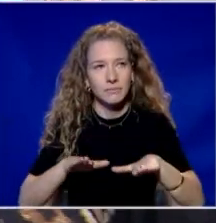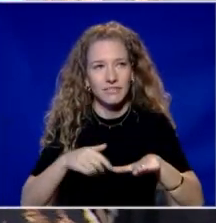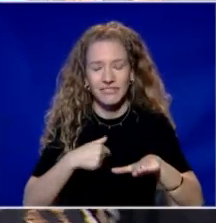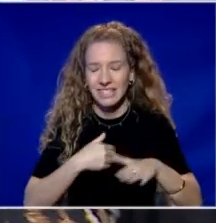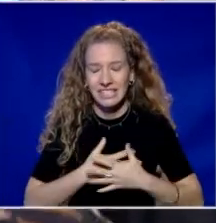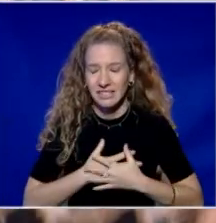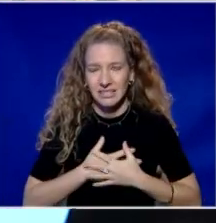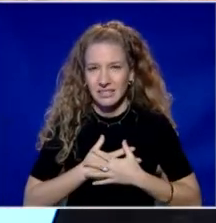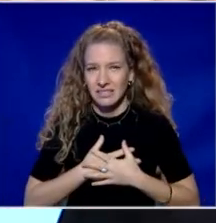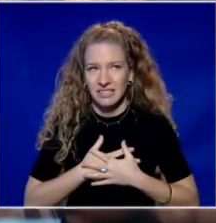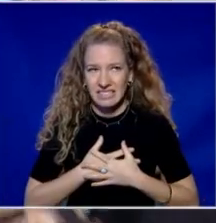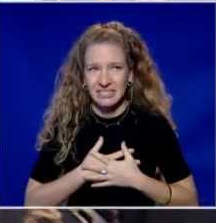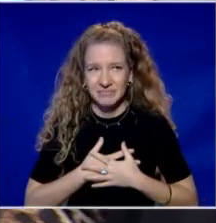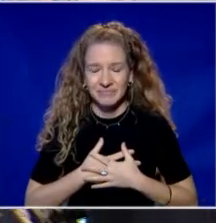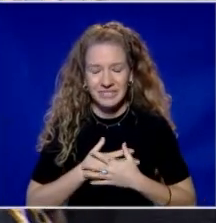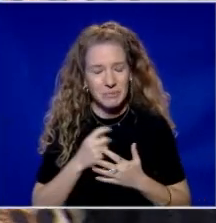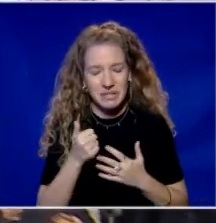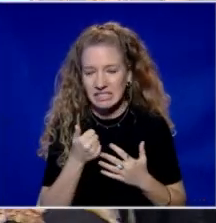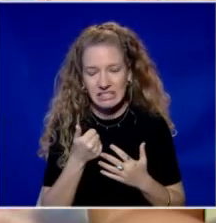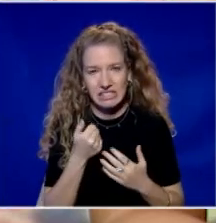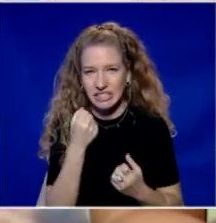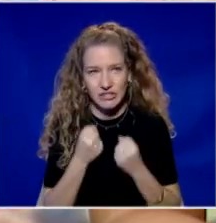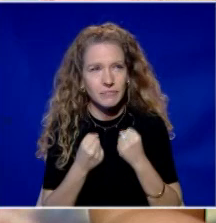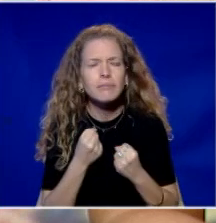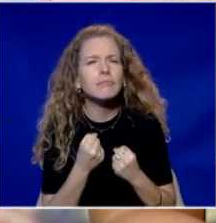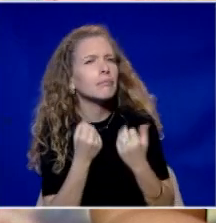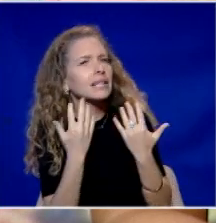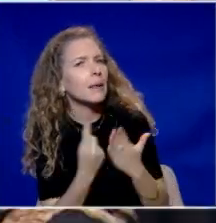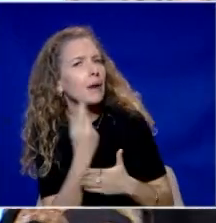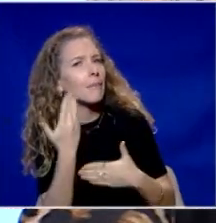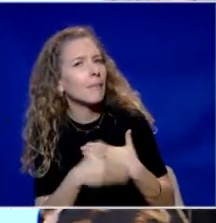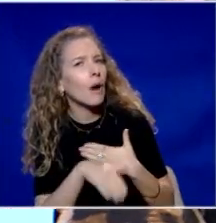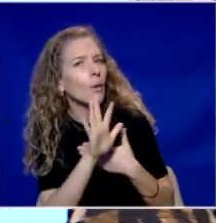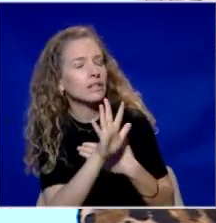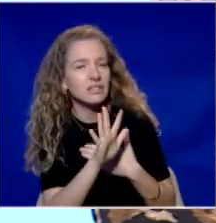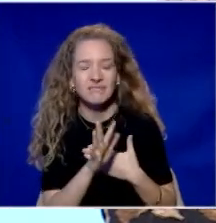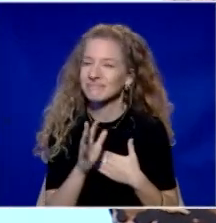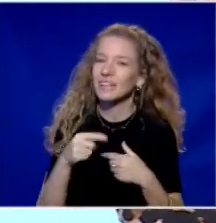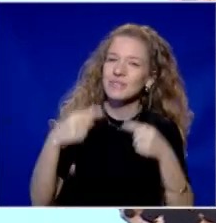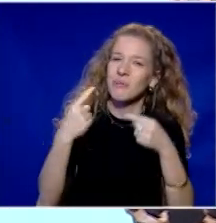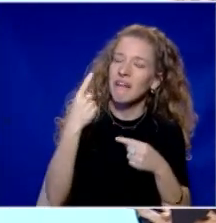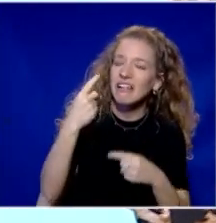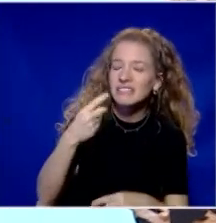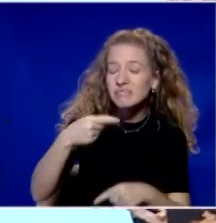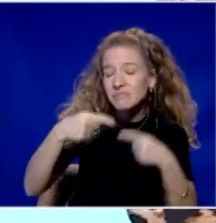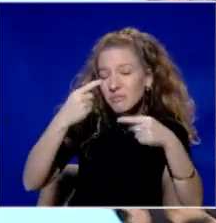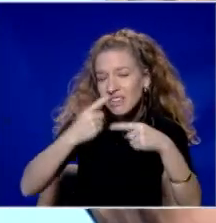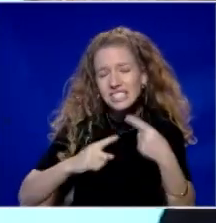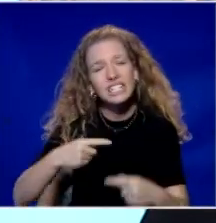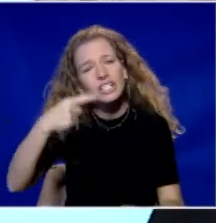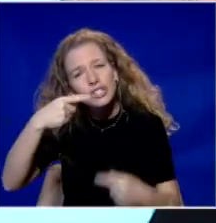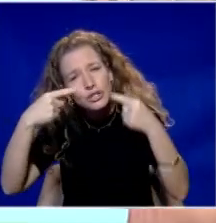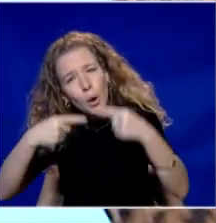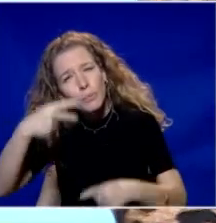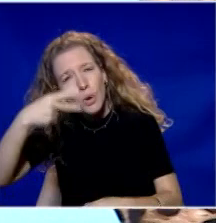כי זה די על הקצה. מתי הייתה הפעם האחרונה וכמה זמן היא החזיקה? יום. החזיקה יום. יום וחצי גג, בוא נאמר. יום, יומיים